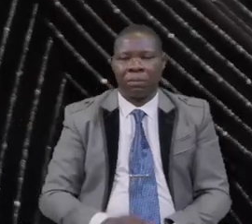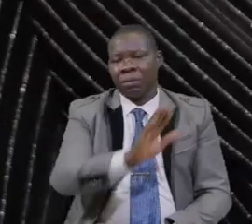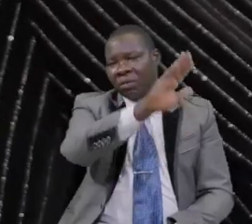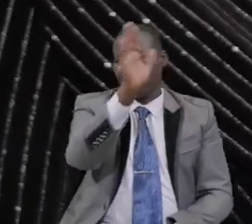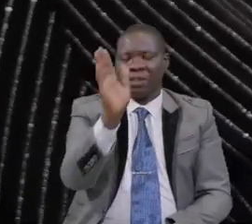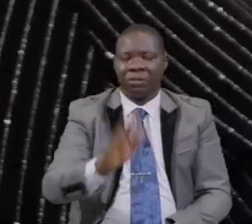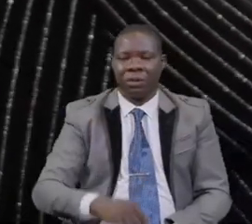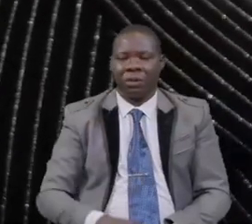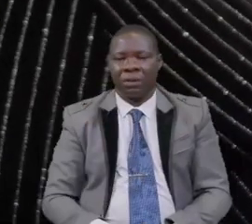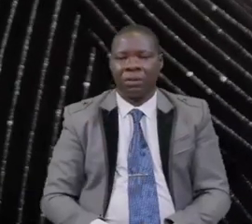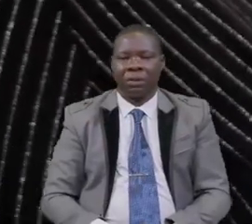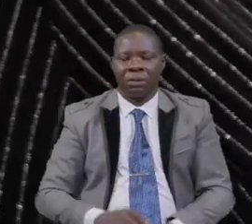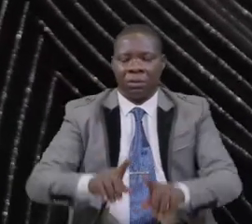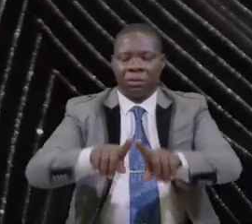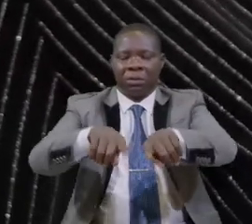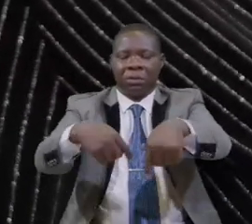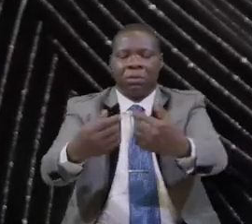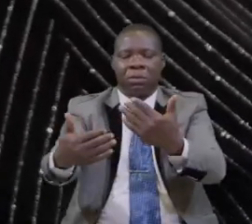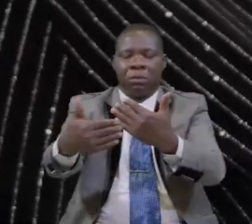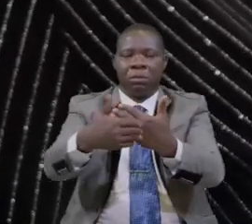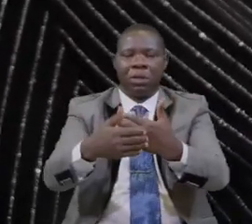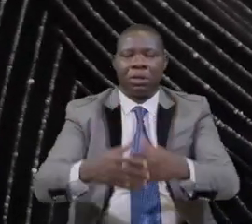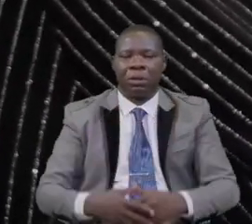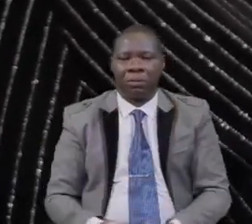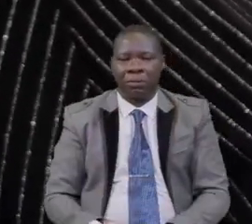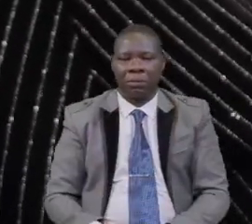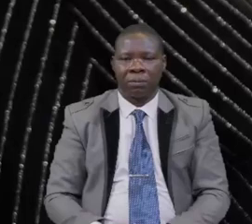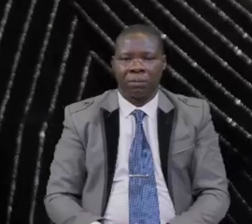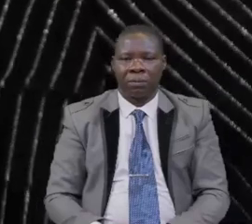jamais il n'a fait marche arrière.